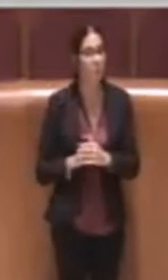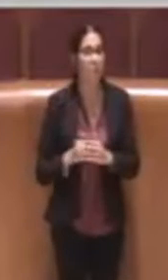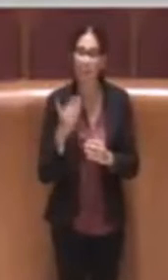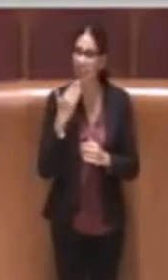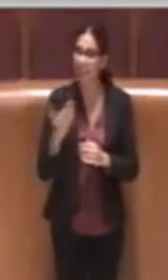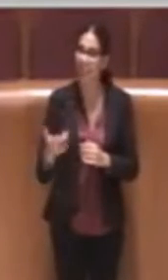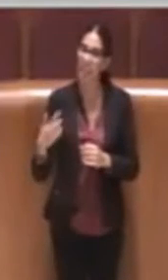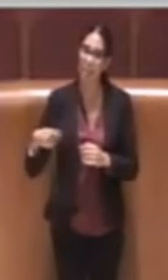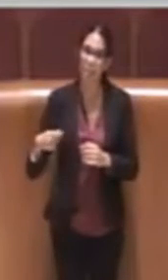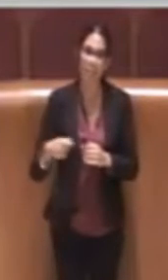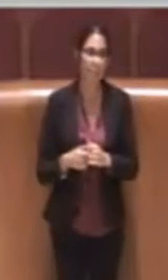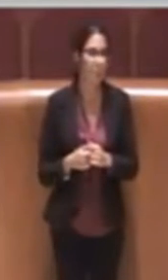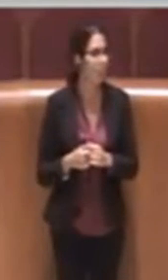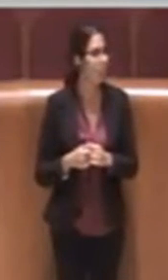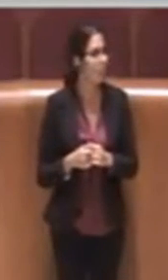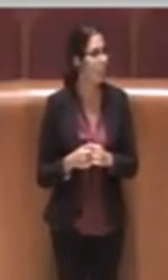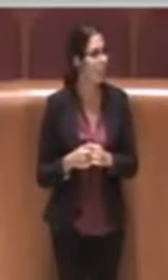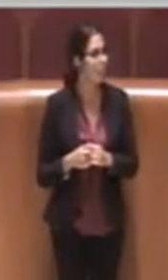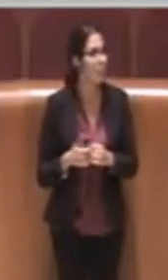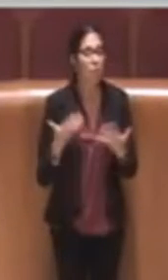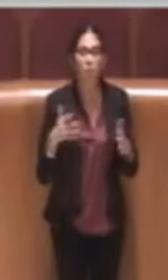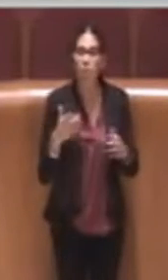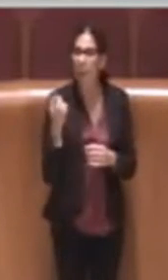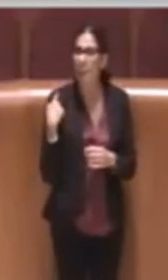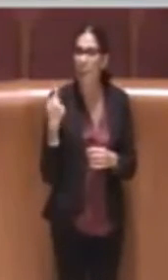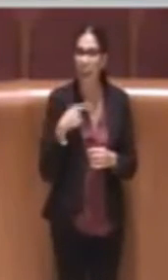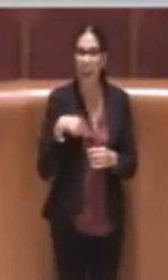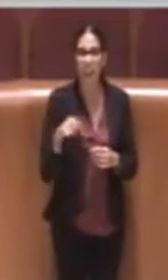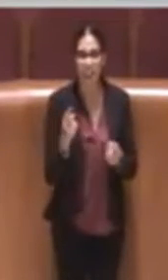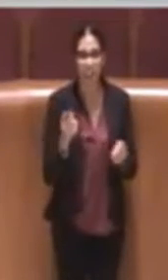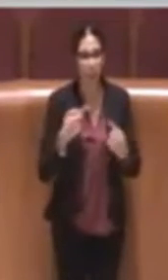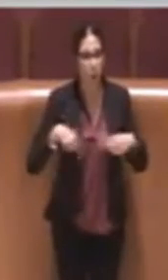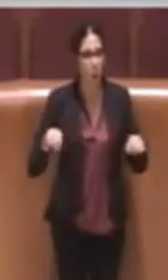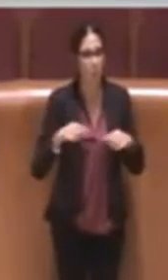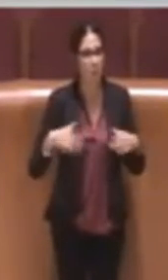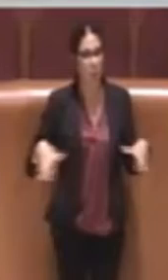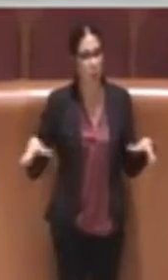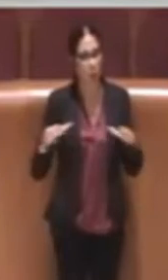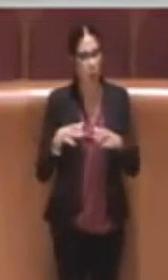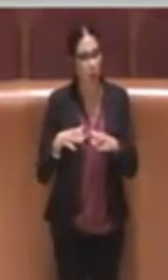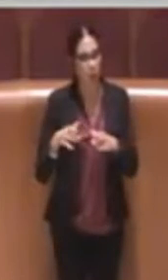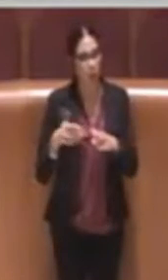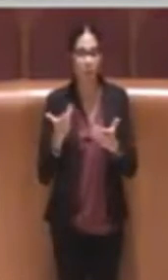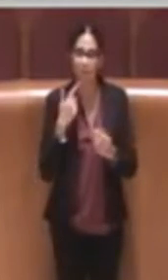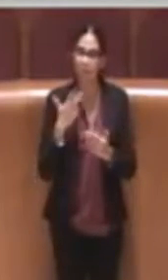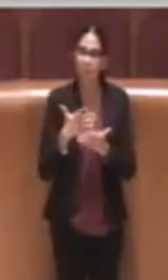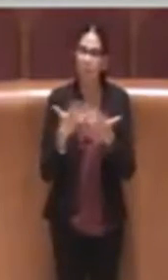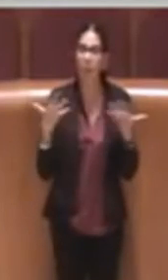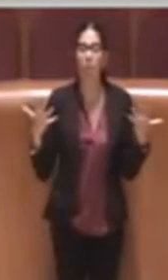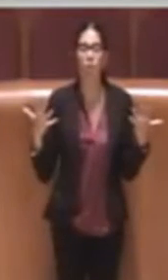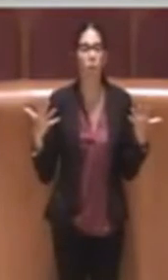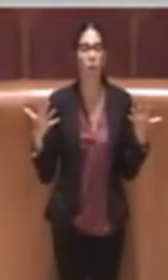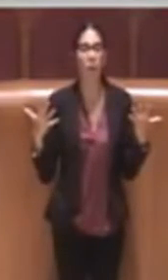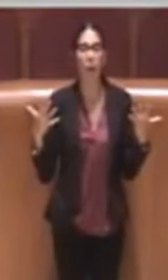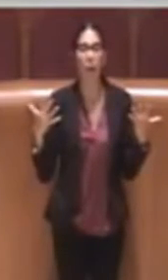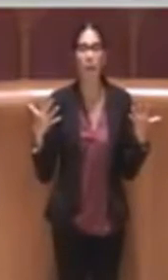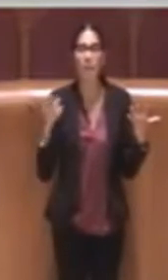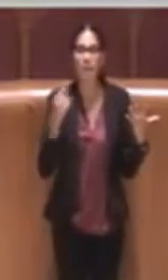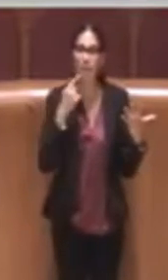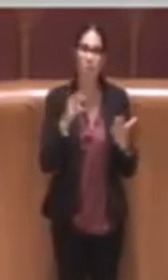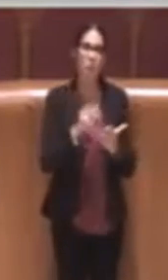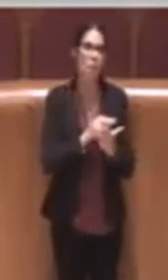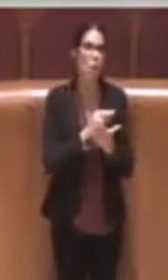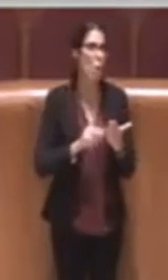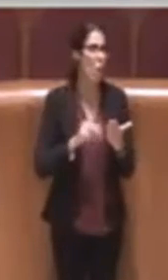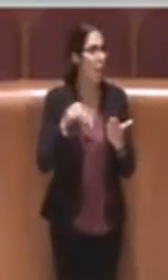Grazie Presidente. Come già abbiamo fatto ieri nelle commissioni congiunte, la maggioranza esprimerà il voto